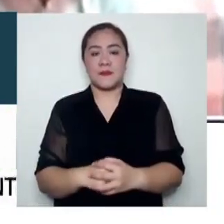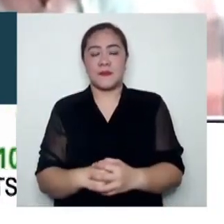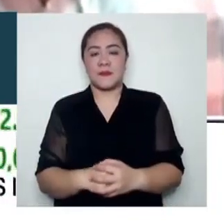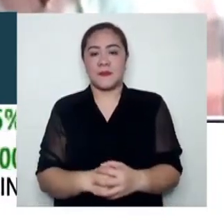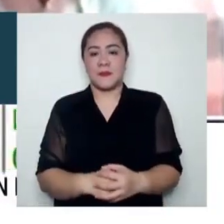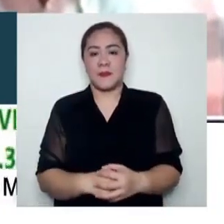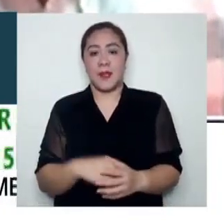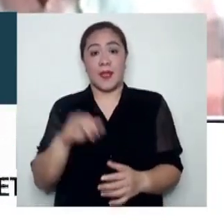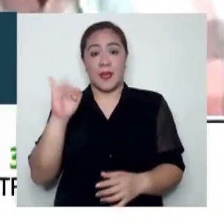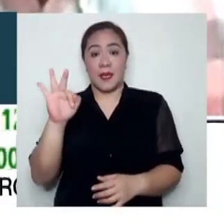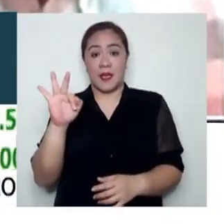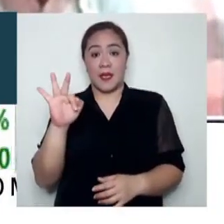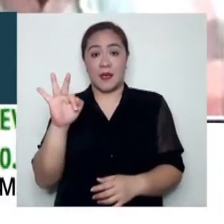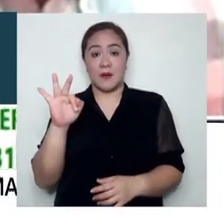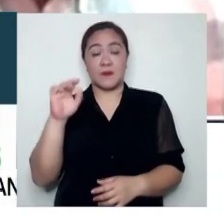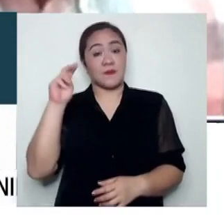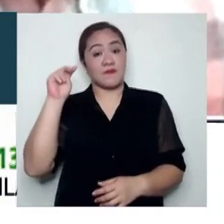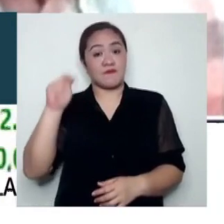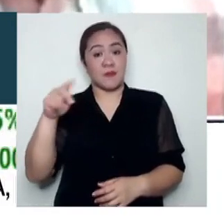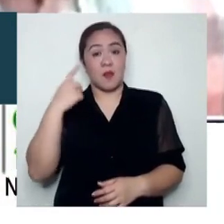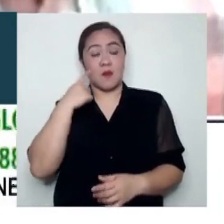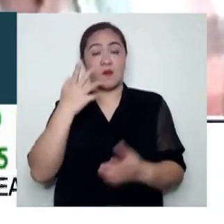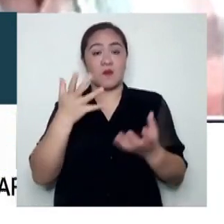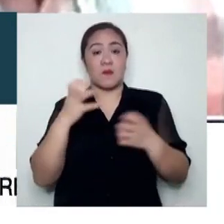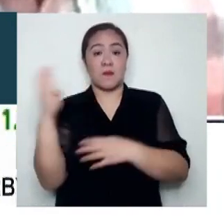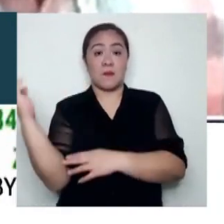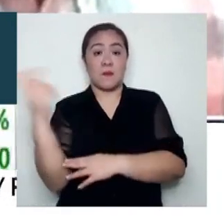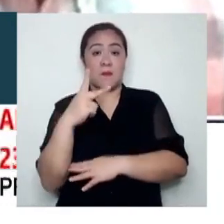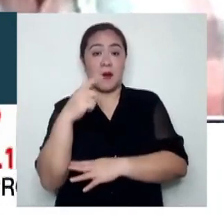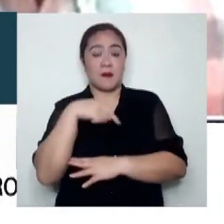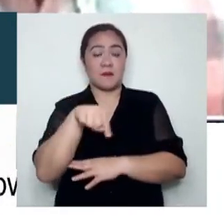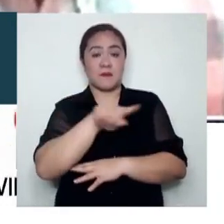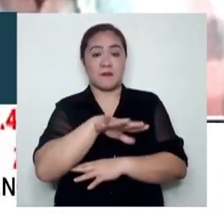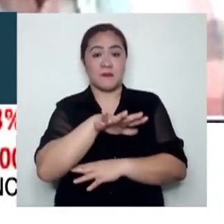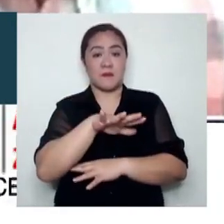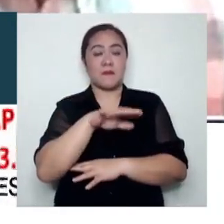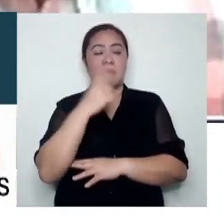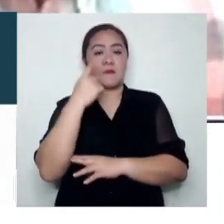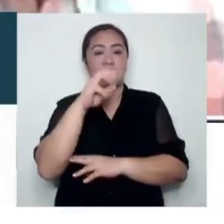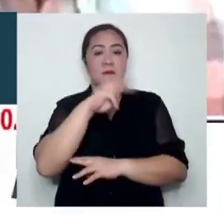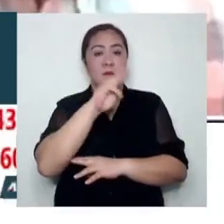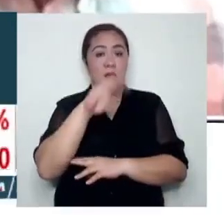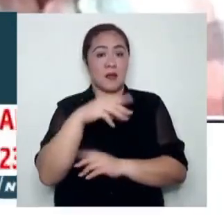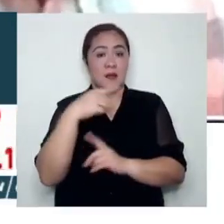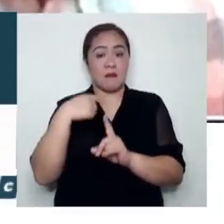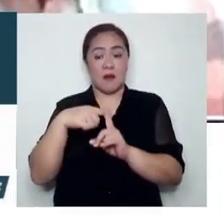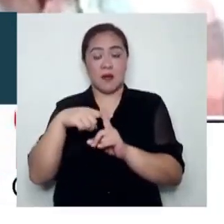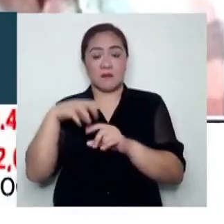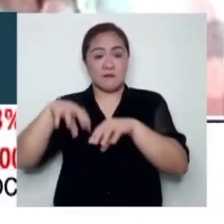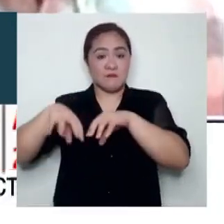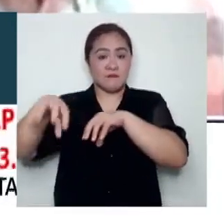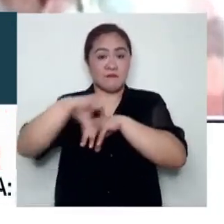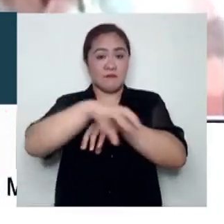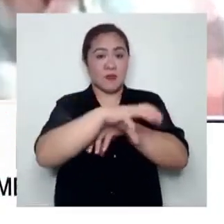gustong pumasok ng NCR plus area, ay kailangan po magpakita lamang sila na sila ay afford.